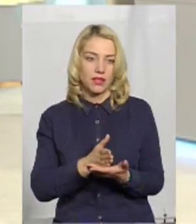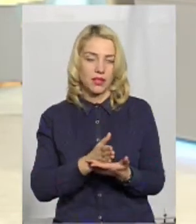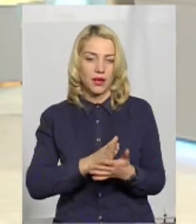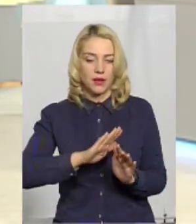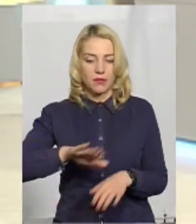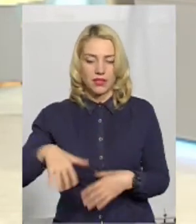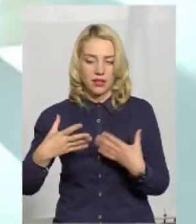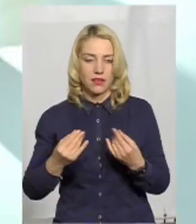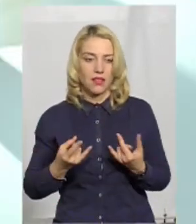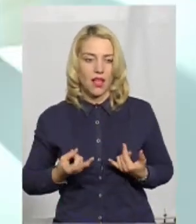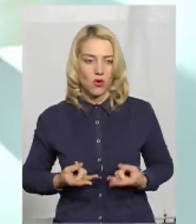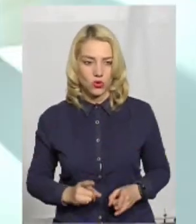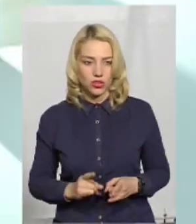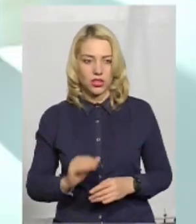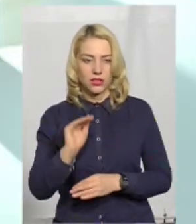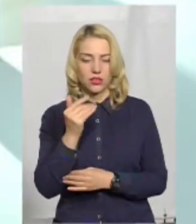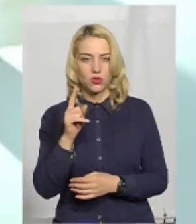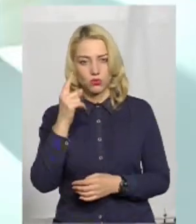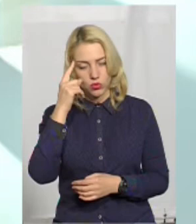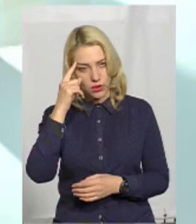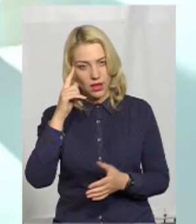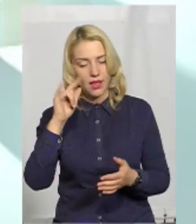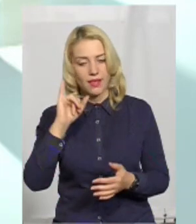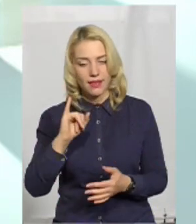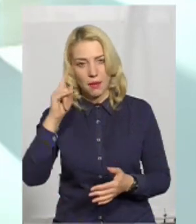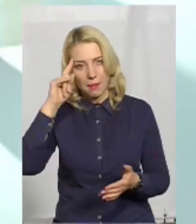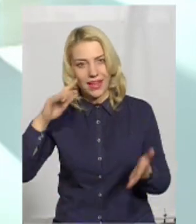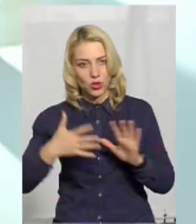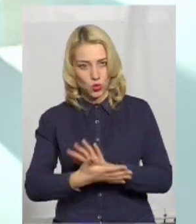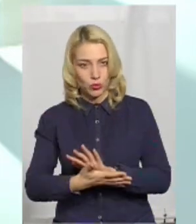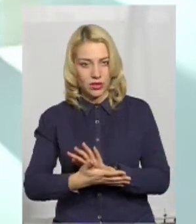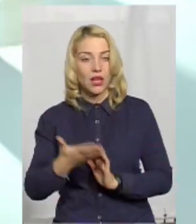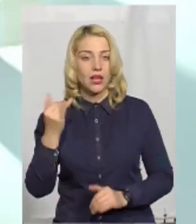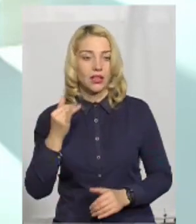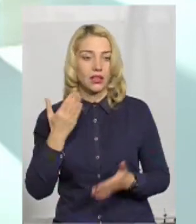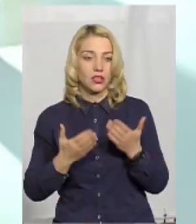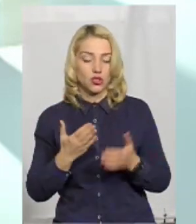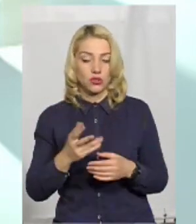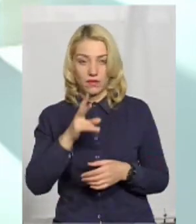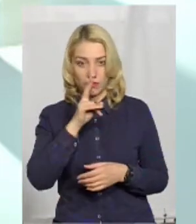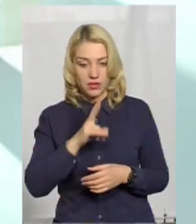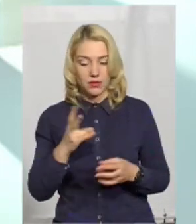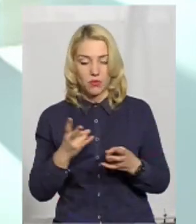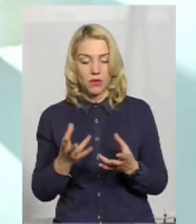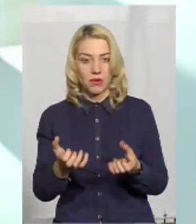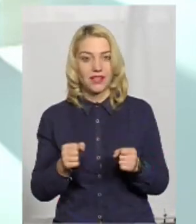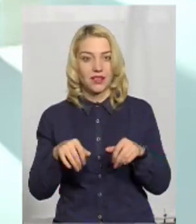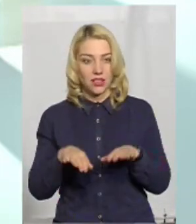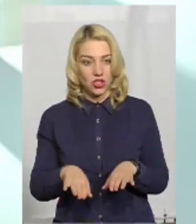після дня народження дитини для того, щоб думати, передумати. І коли дитині 2 місяці, вона має прийняти рішення. І тільки